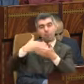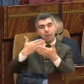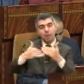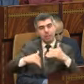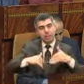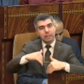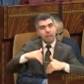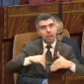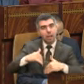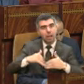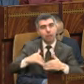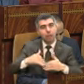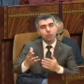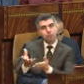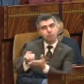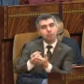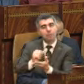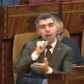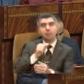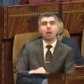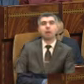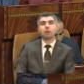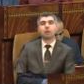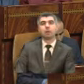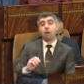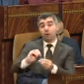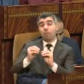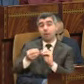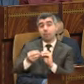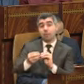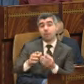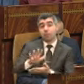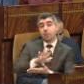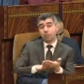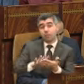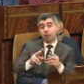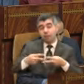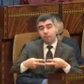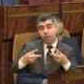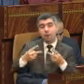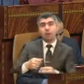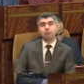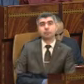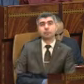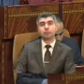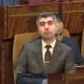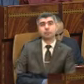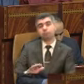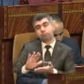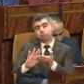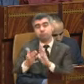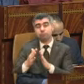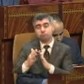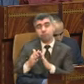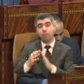باش يجلبوا الماء. مثلا وصابوا مشكل فهاد إخراج هاد الصفقات العمومية اللي بقات راهينا وحبيسة لدى الصندوق